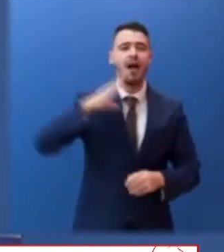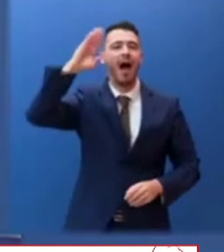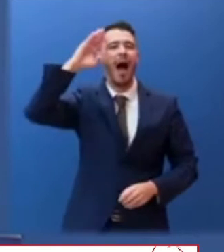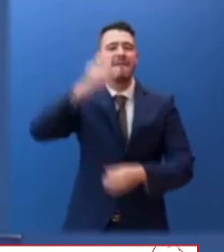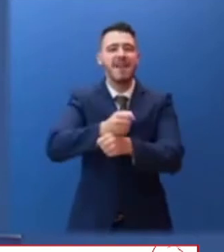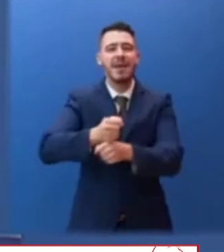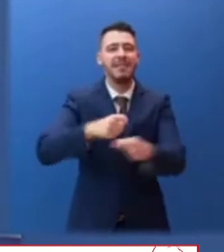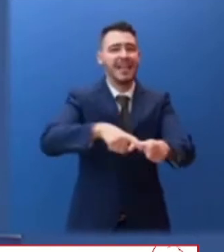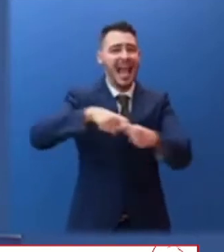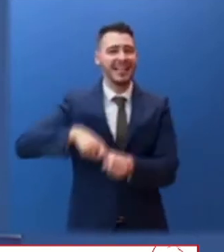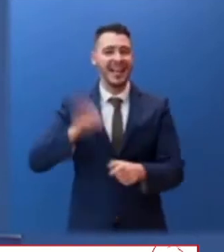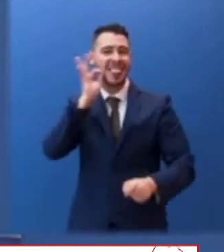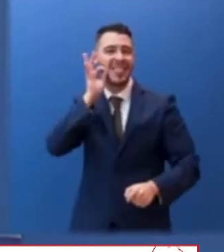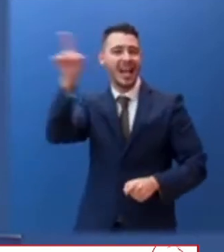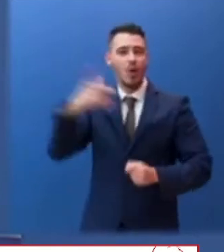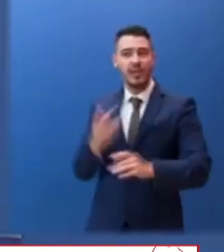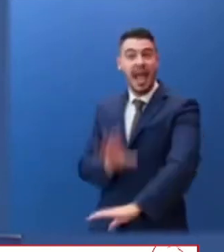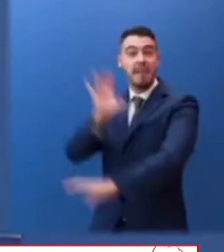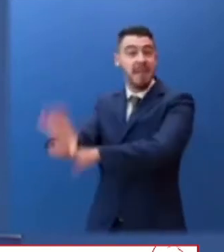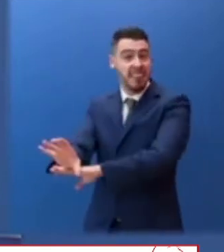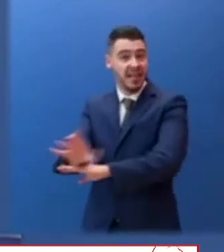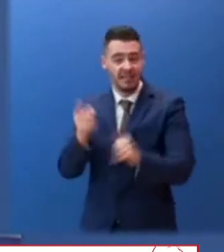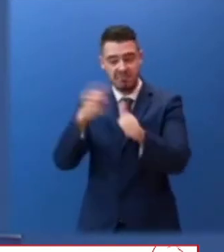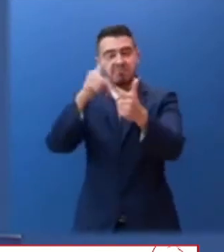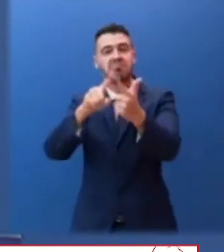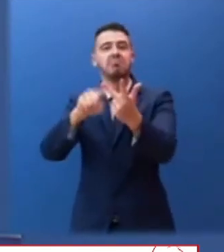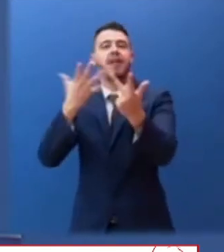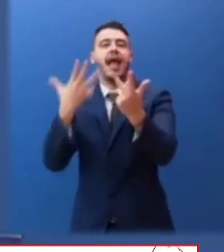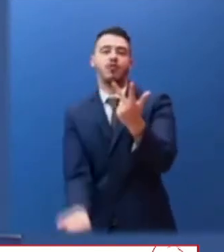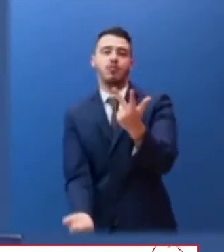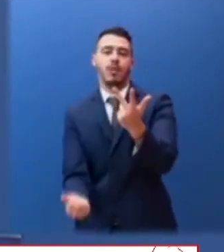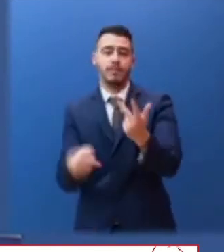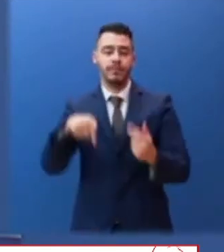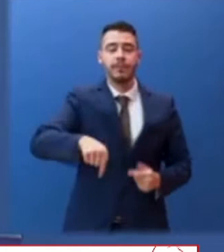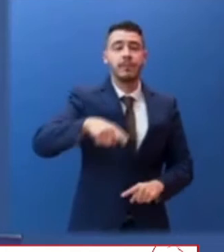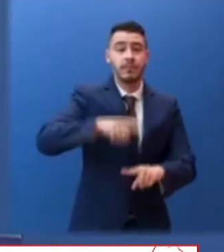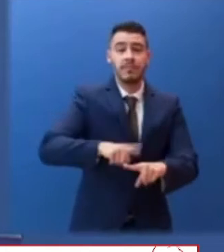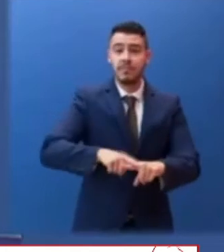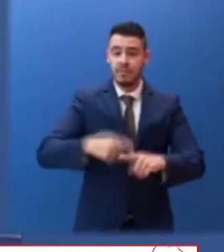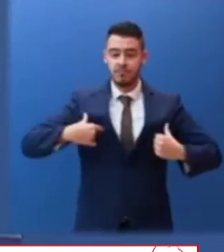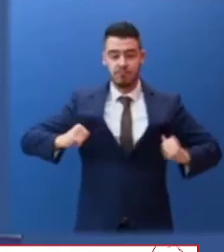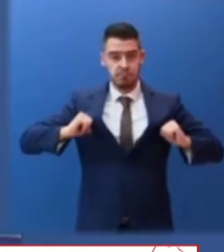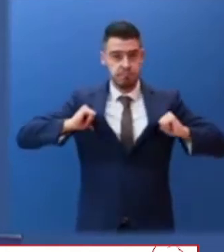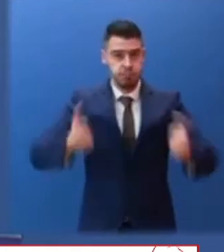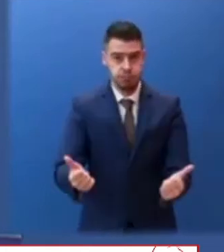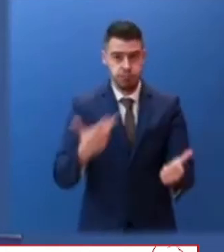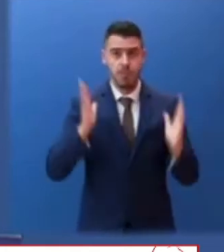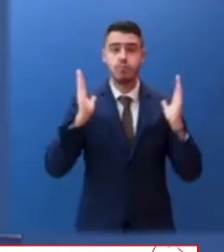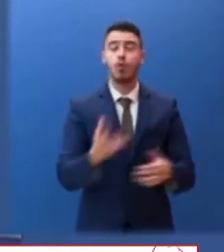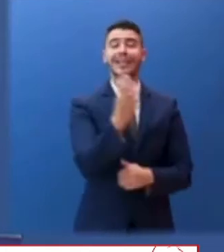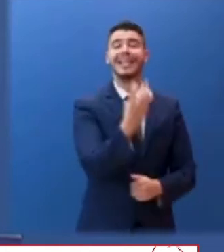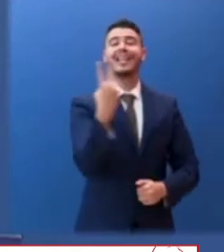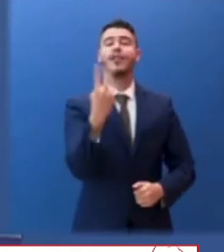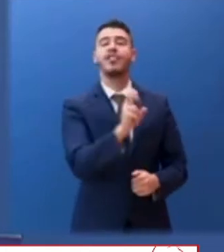Θεσσαλονίκη. Την ίδια στιγμή, η χώρα αποκτά οικονομική δύναμη πυρός για τα επόμενα χρόνια, καθώς μπορεί να αντλήσει